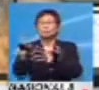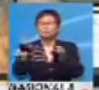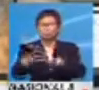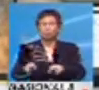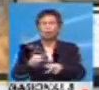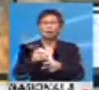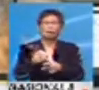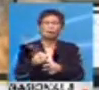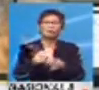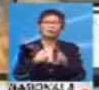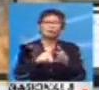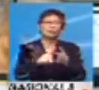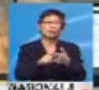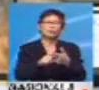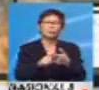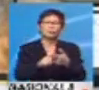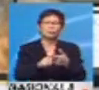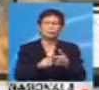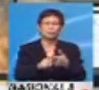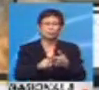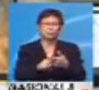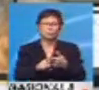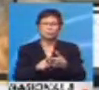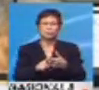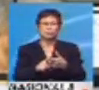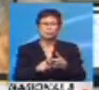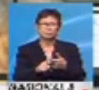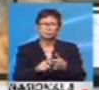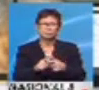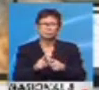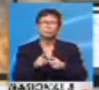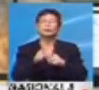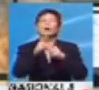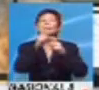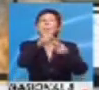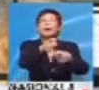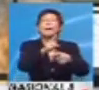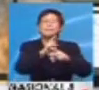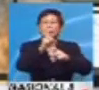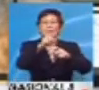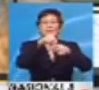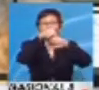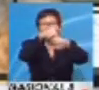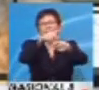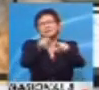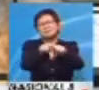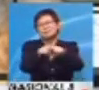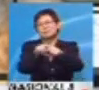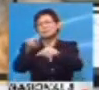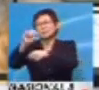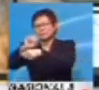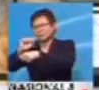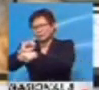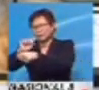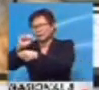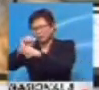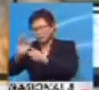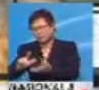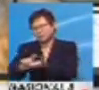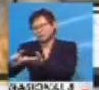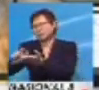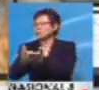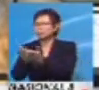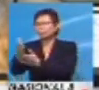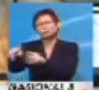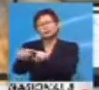outsourcing diberi faedah pengkajian yang sama dengan pekerja yang digaji secara terus dan